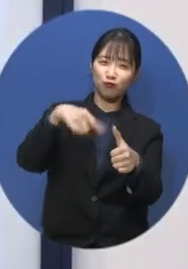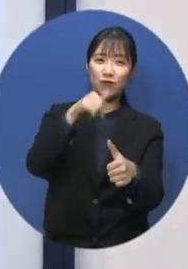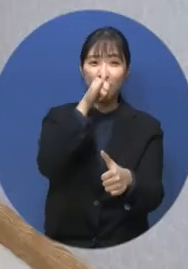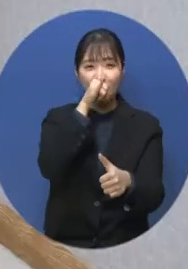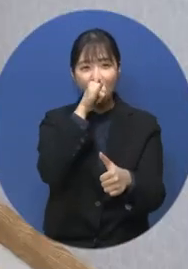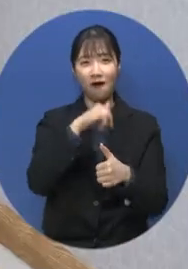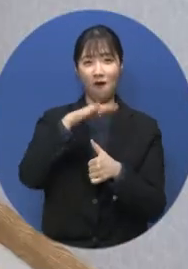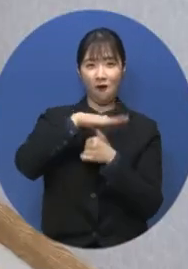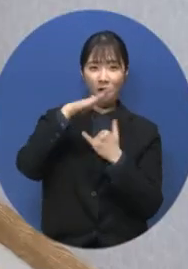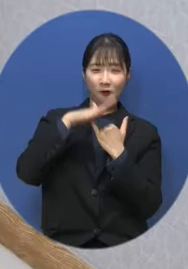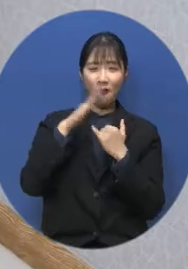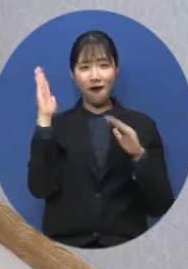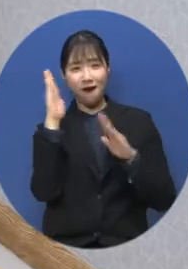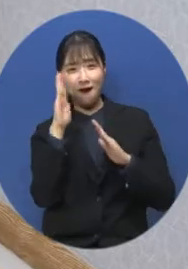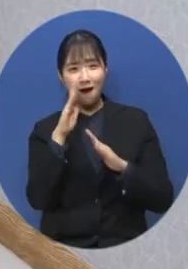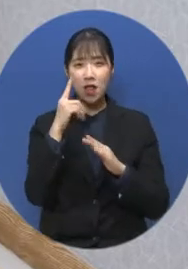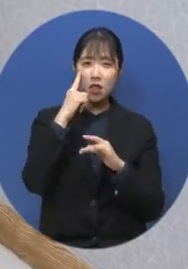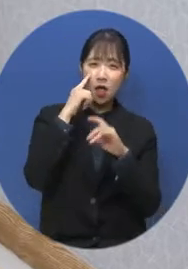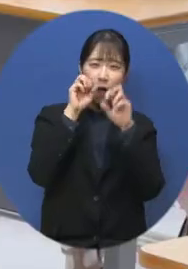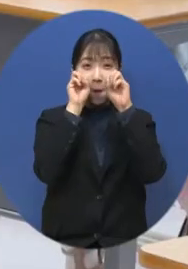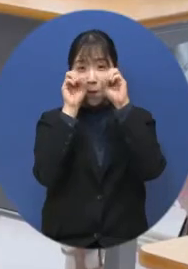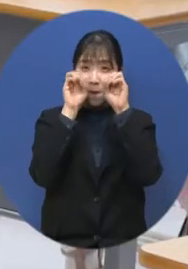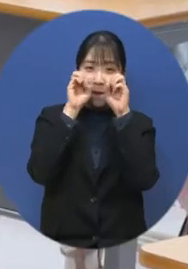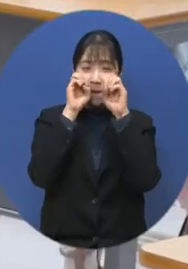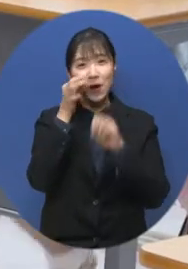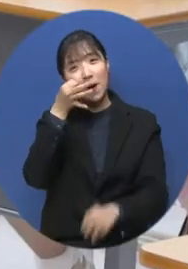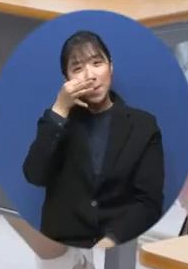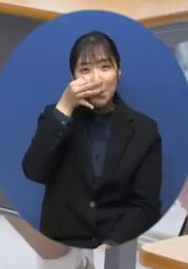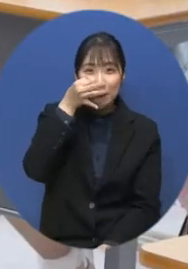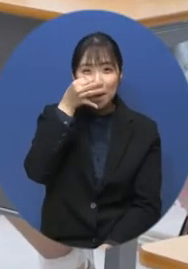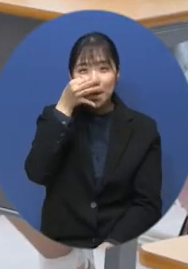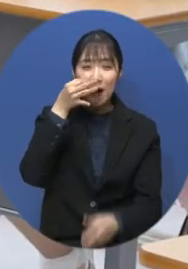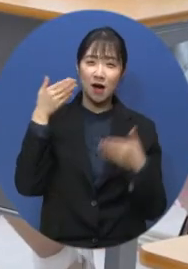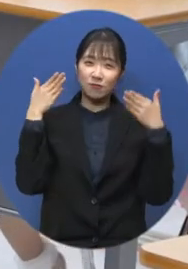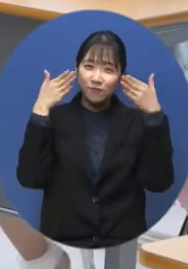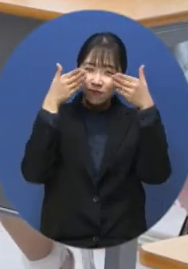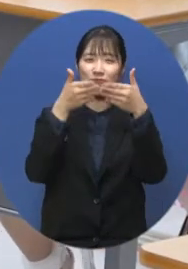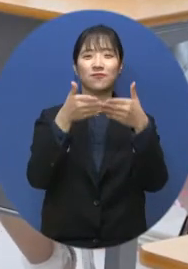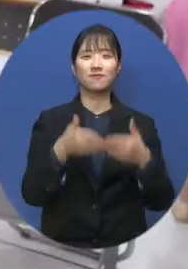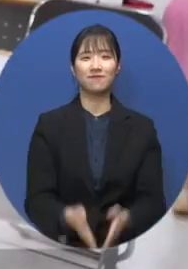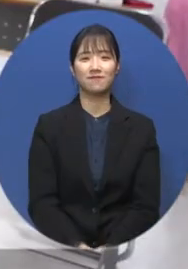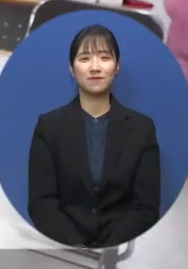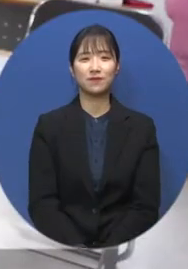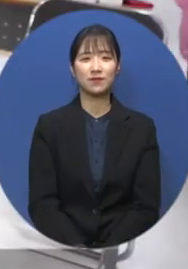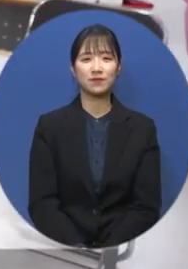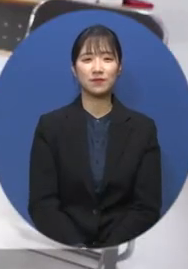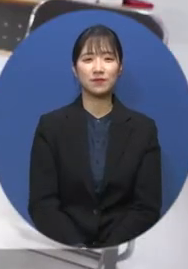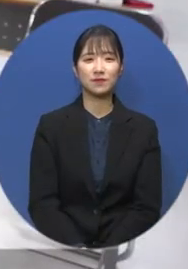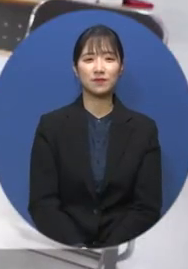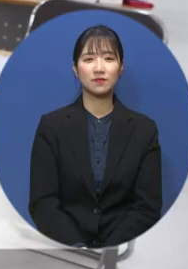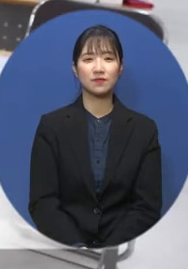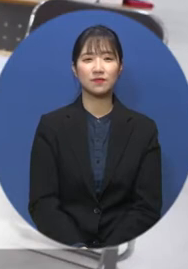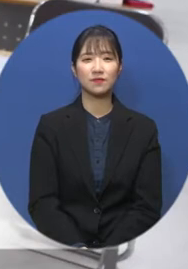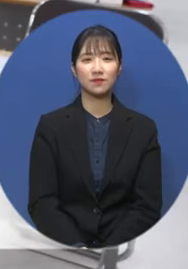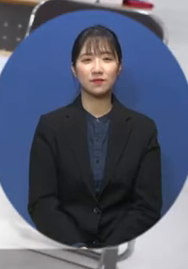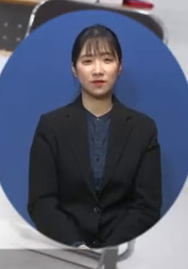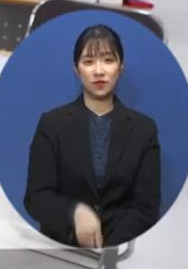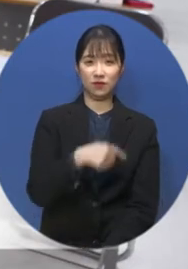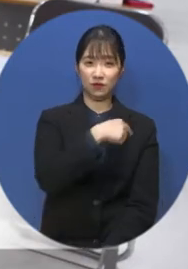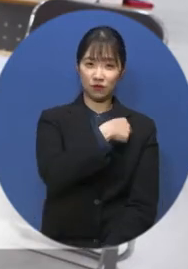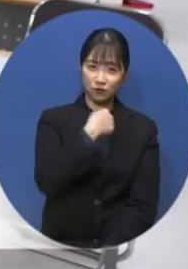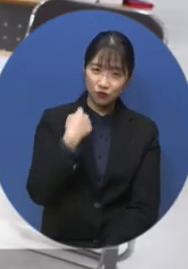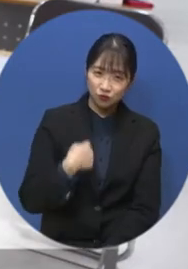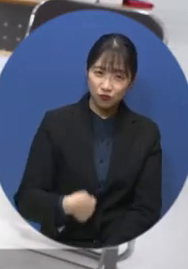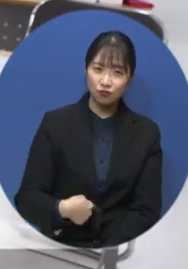안 어린 학생들의 초롱초롱한 눈망울이 수업의 열기를 더합니다. Some of them are half